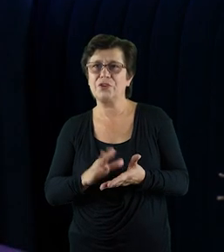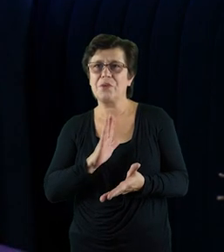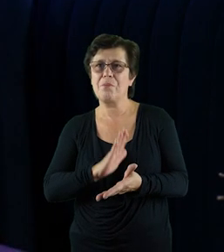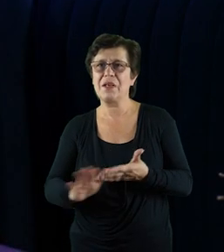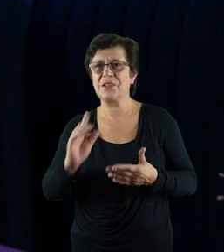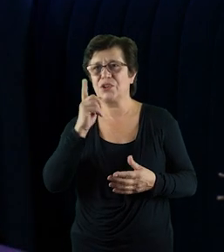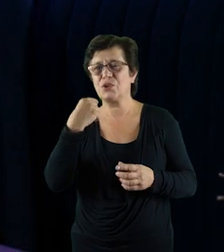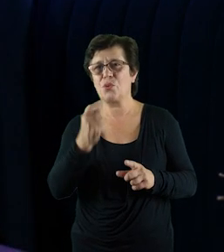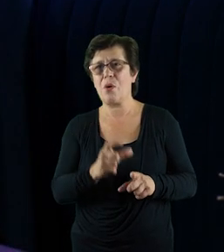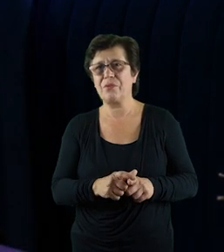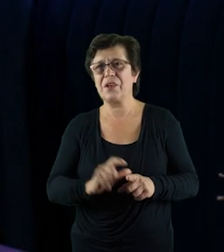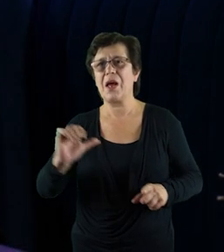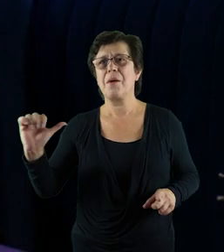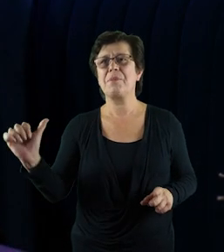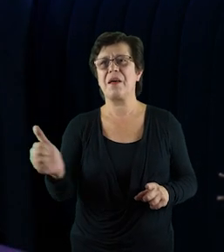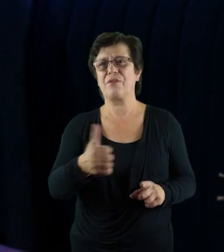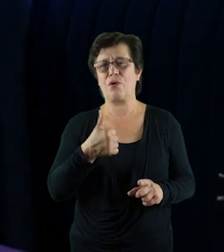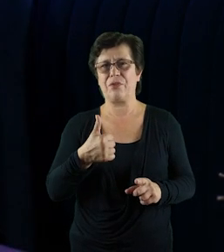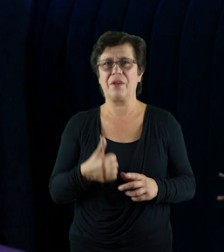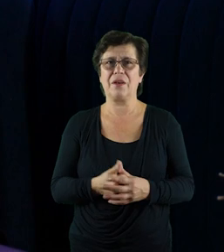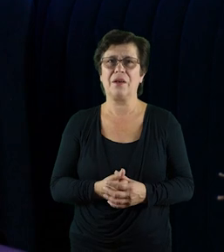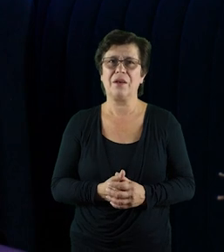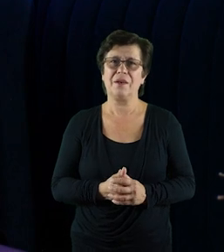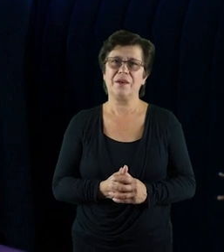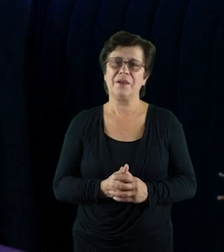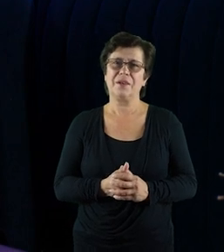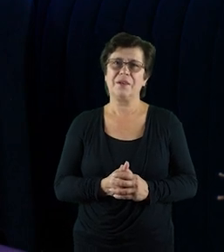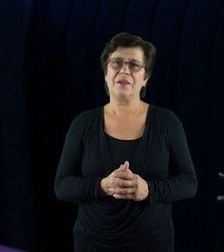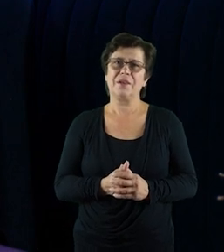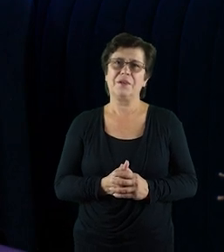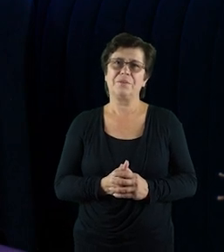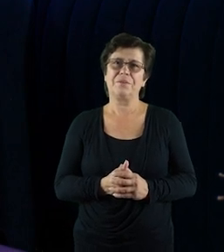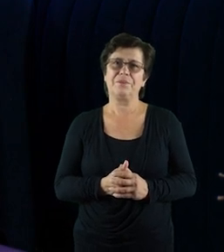takich właśnie pierwotnych. Wyszliśmy od tej sfery